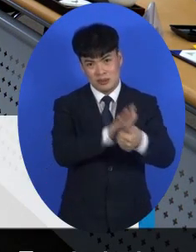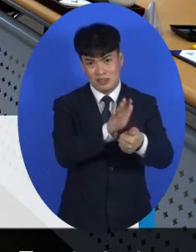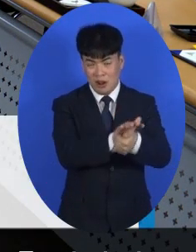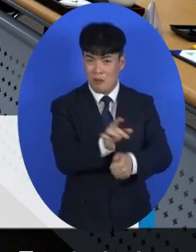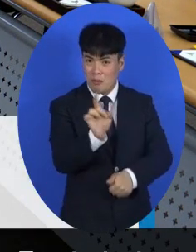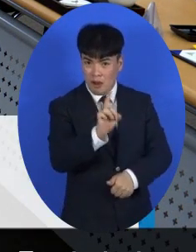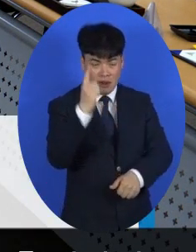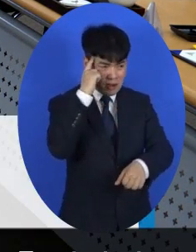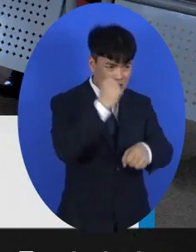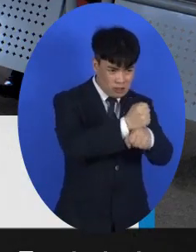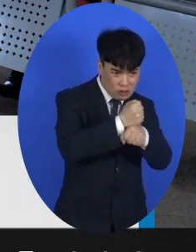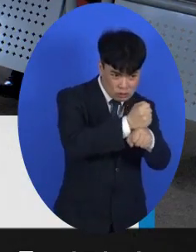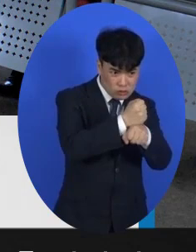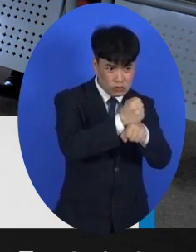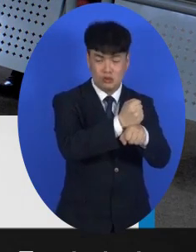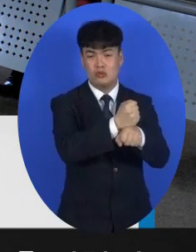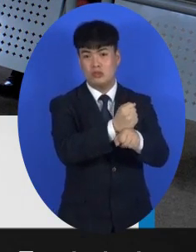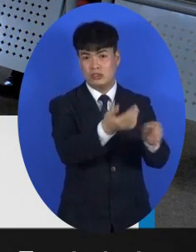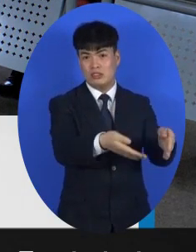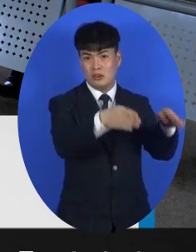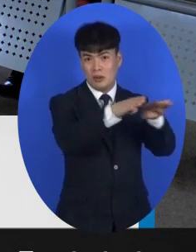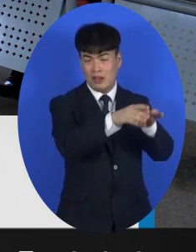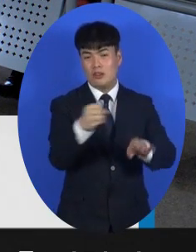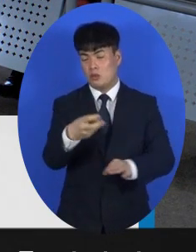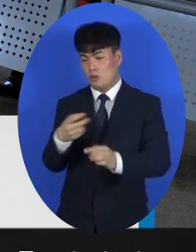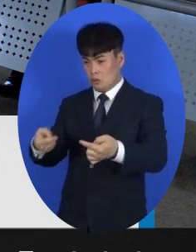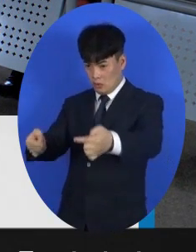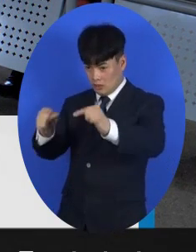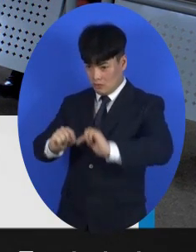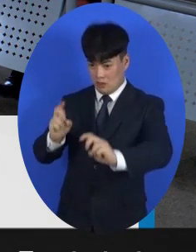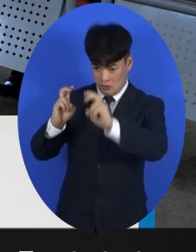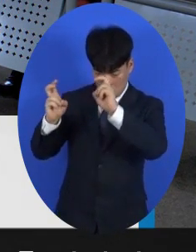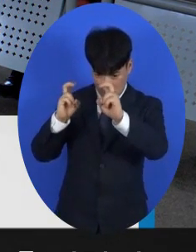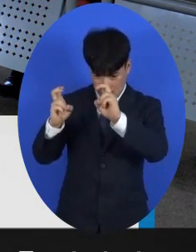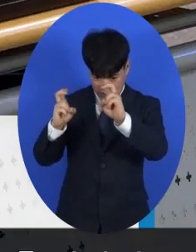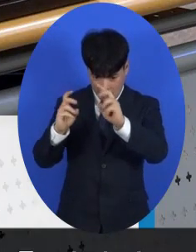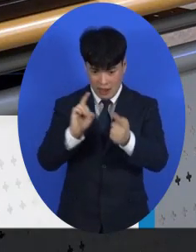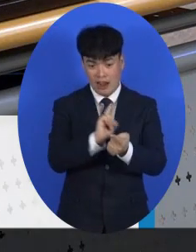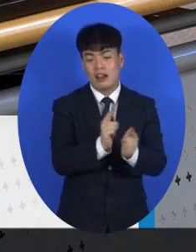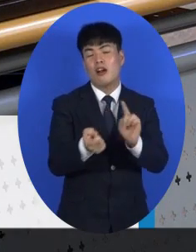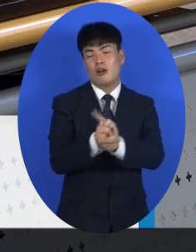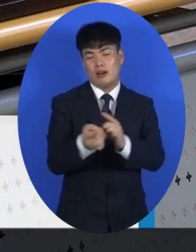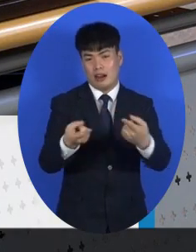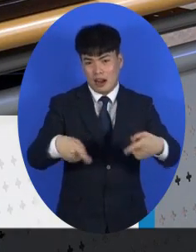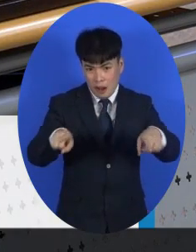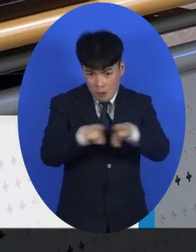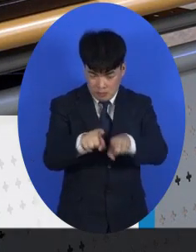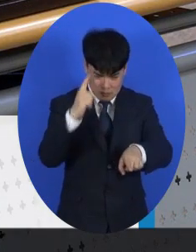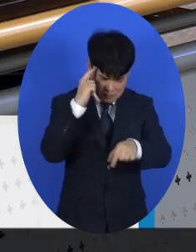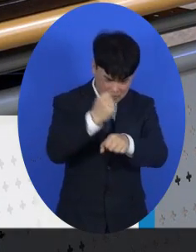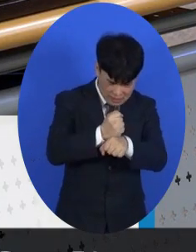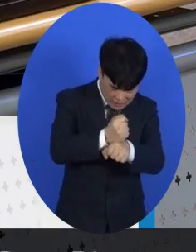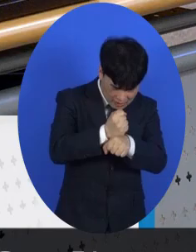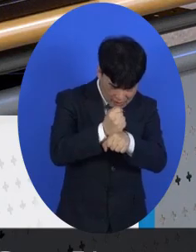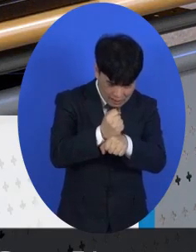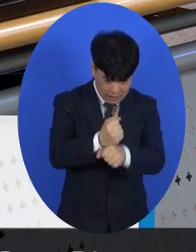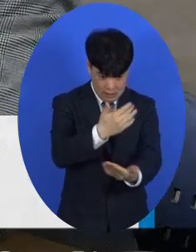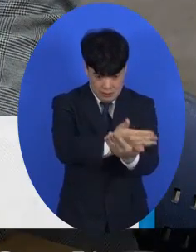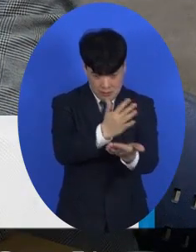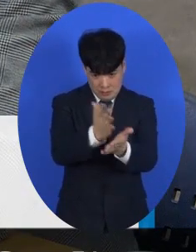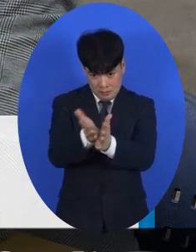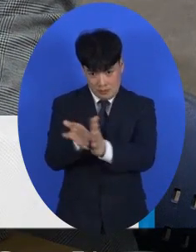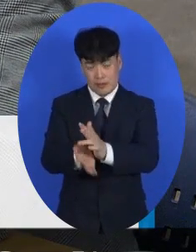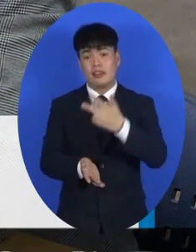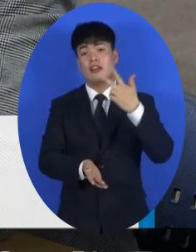실현기술개발지원사업은 연구기관과 참여기업의 공동연구를 통해 실현기술의 사업화를 촉진하기 위해 추진되는 사업인데요. 7개